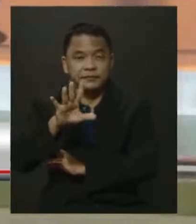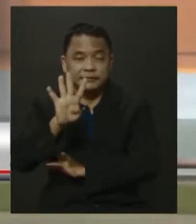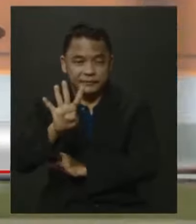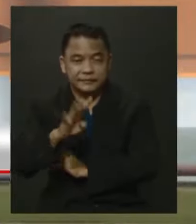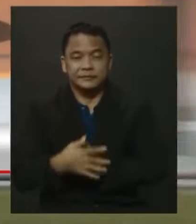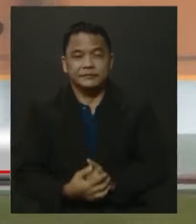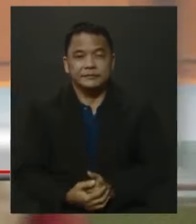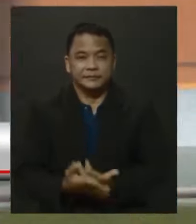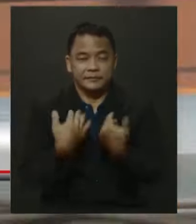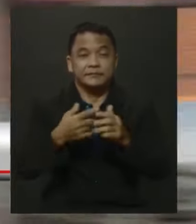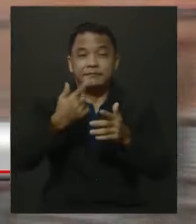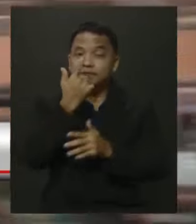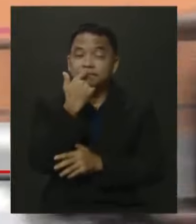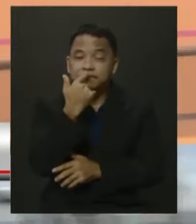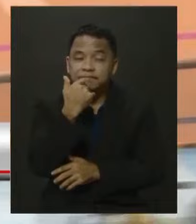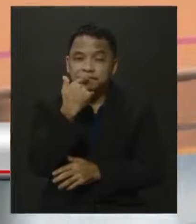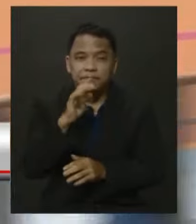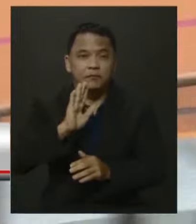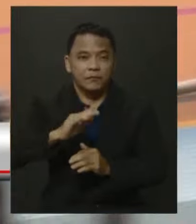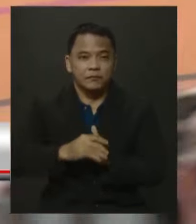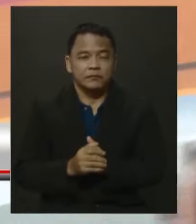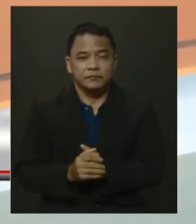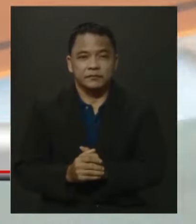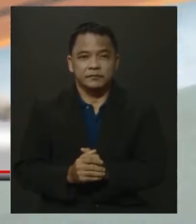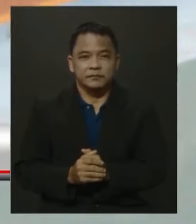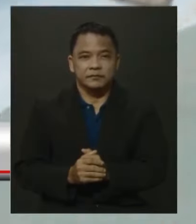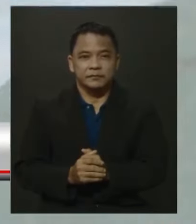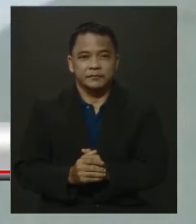7.854วินาทีแล้วเหรียญทองแดงค่ะเป็นของ